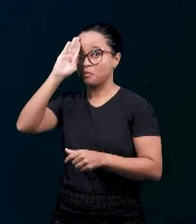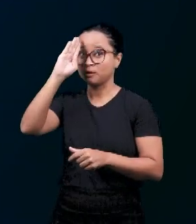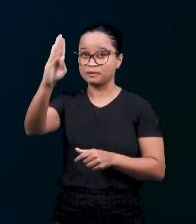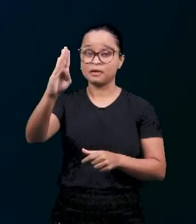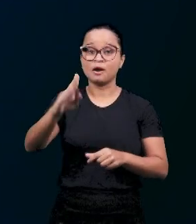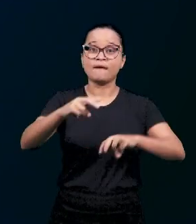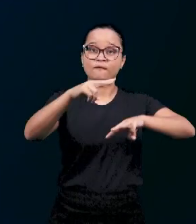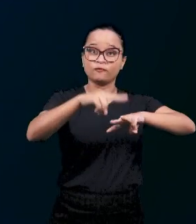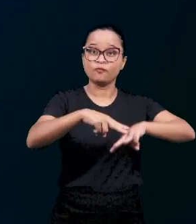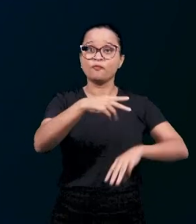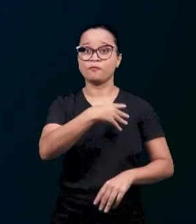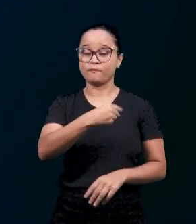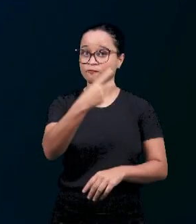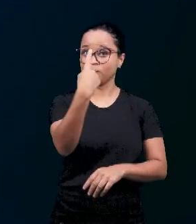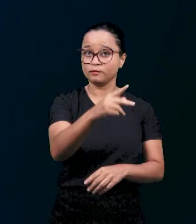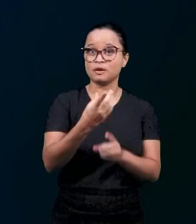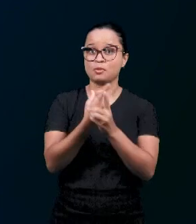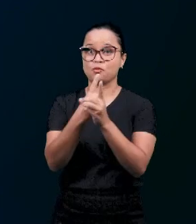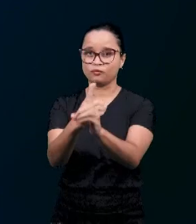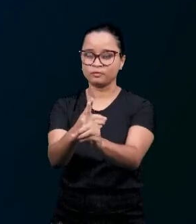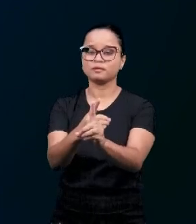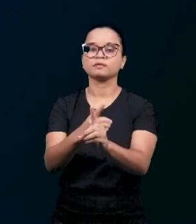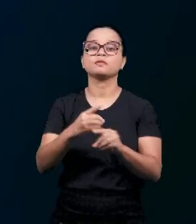fils, les disciples et la foule.